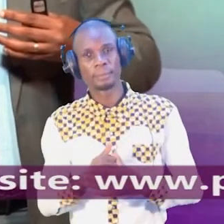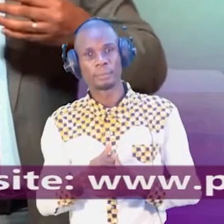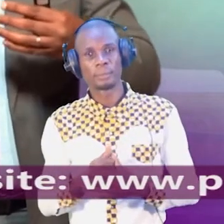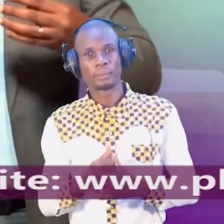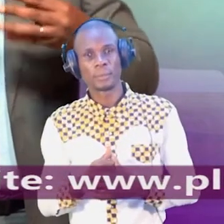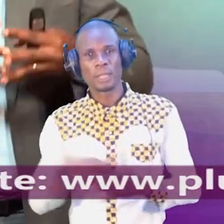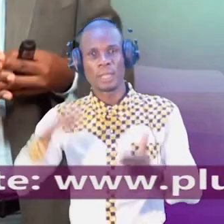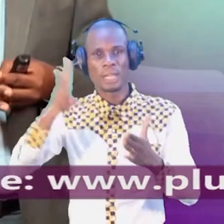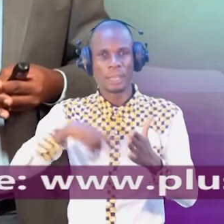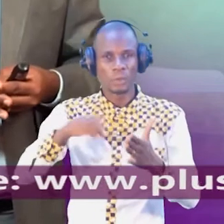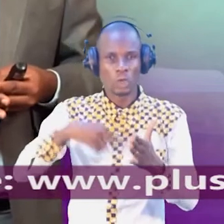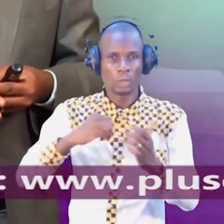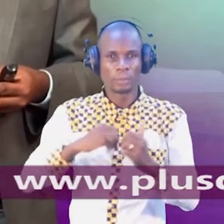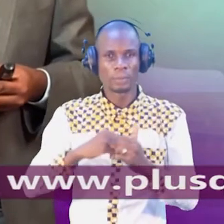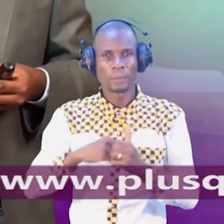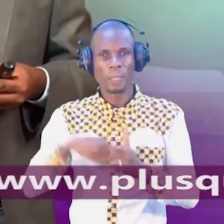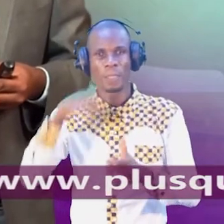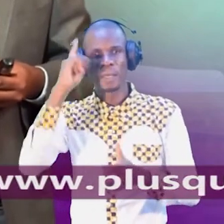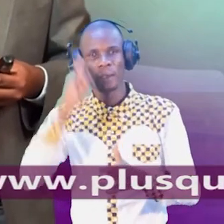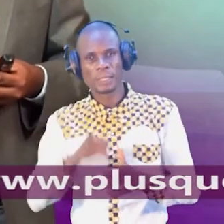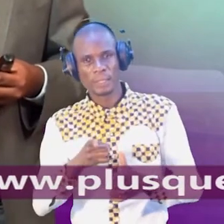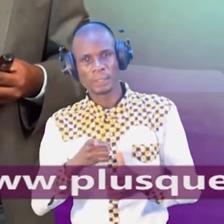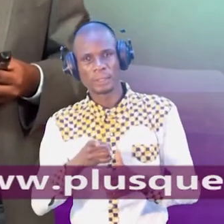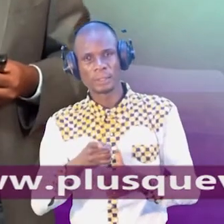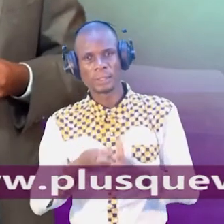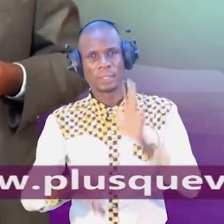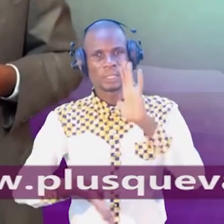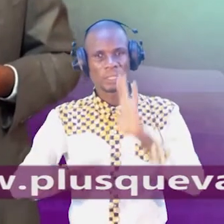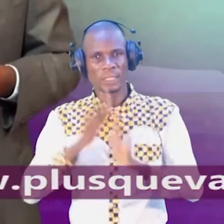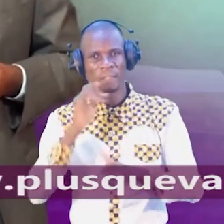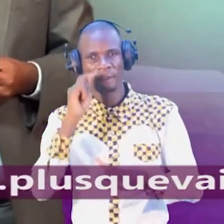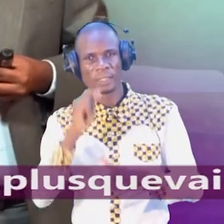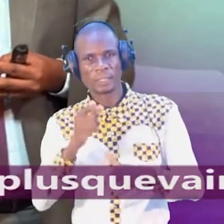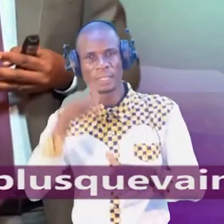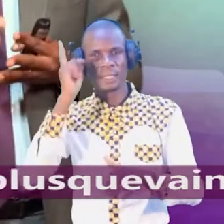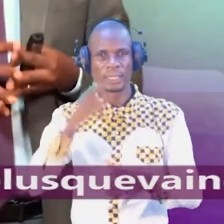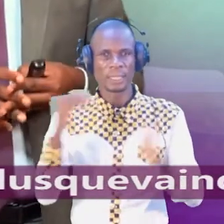kanisa sikoyo ete bolingo na yo ezali makasi te lokola ozali koloba yango.